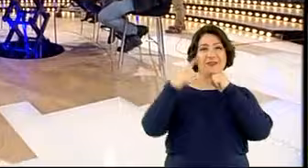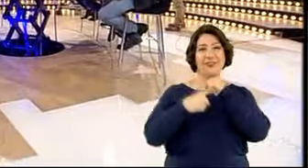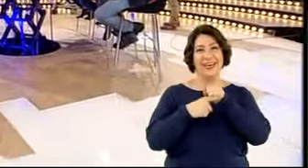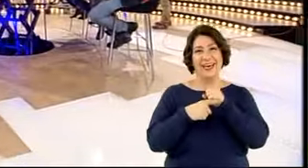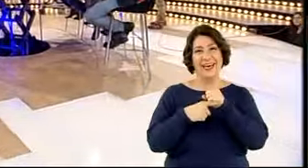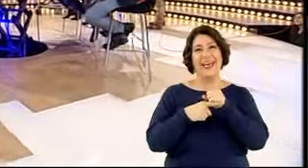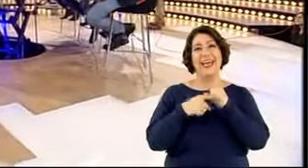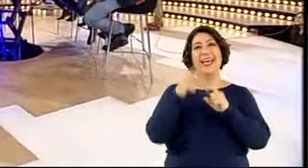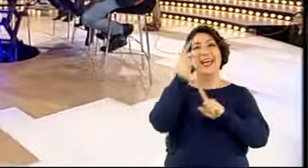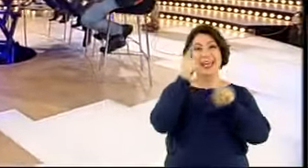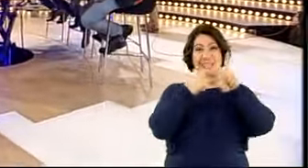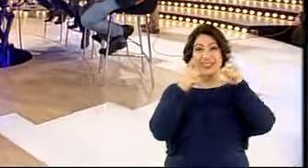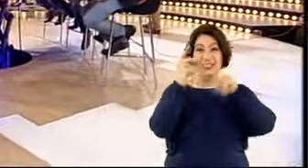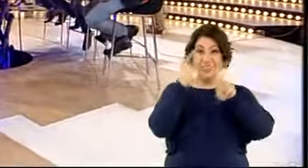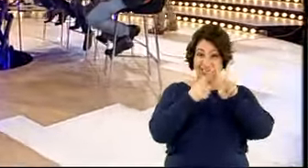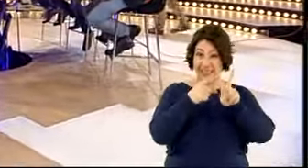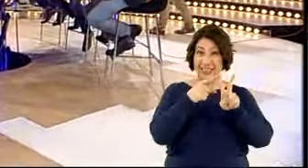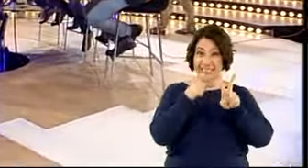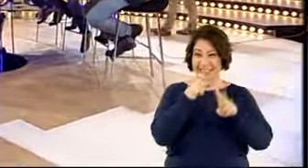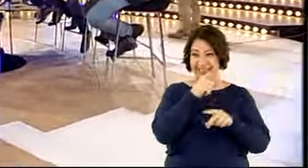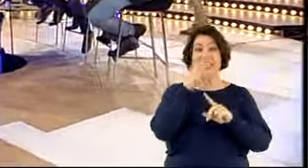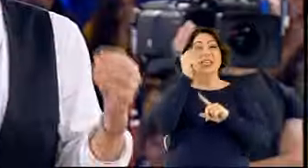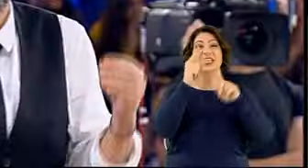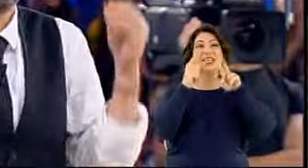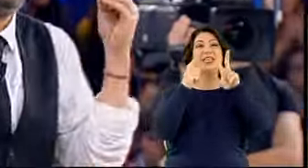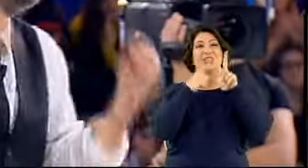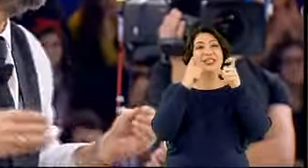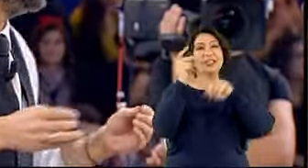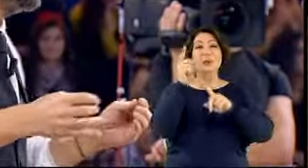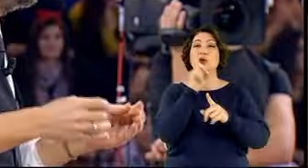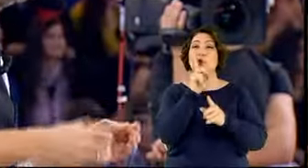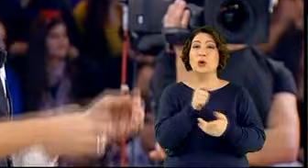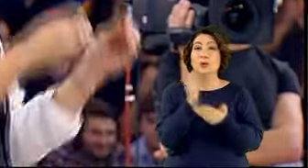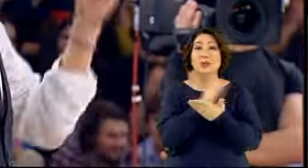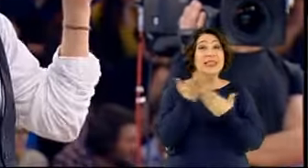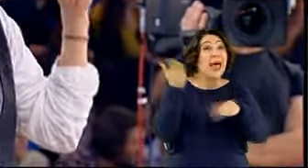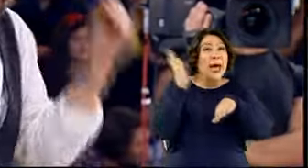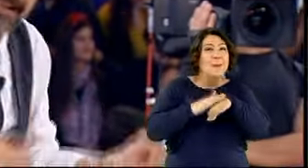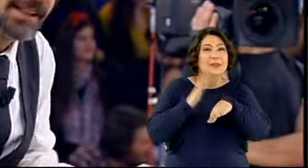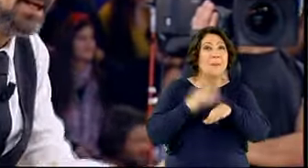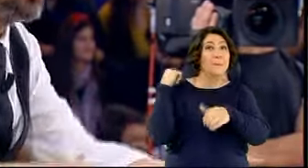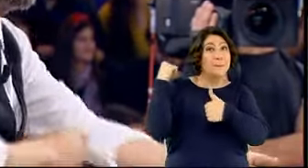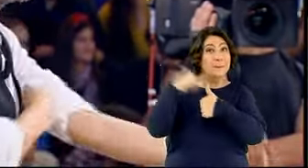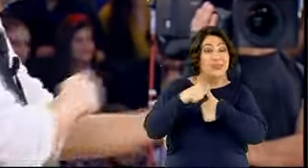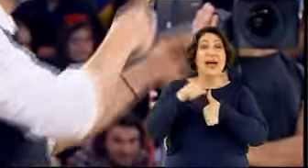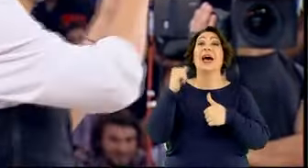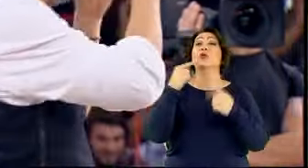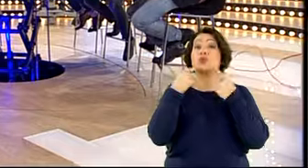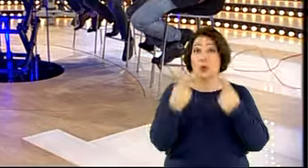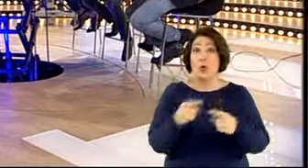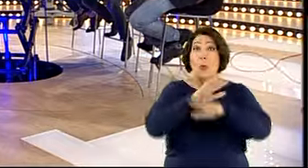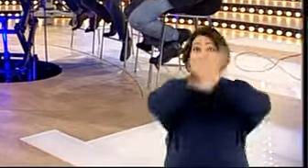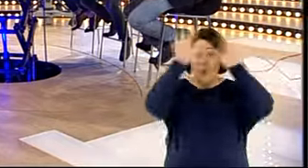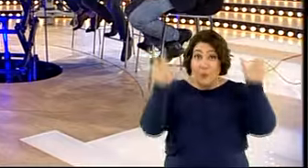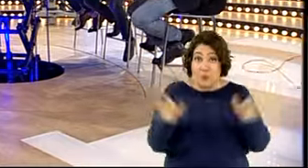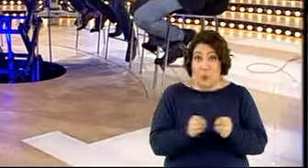her hafta İnci'nin İnci sözlüğünün ne yapacağını bir kere daha tekrar ediyoruz. Yani.